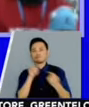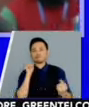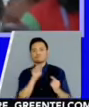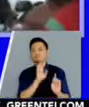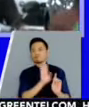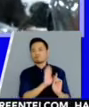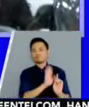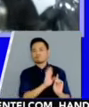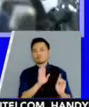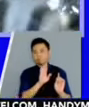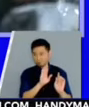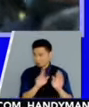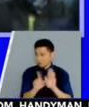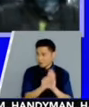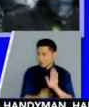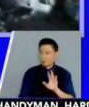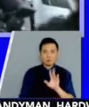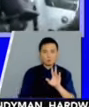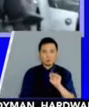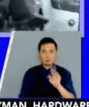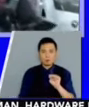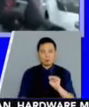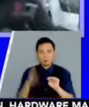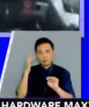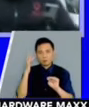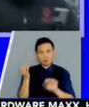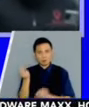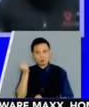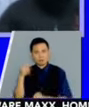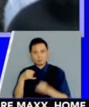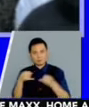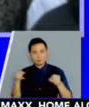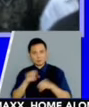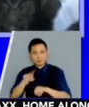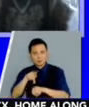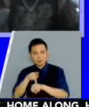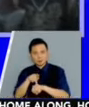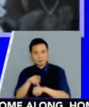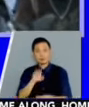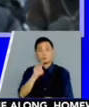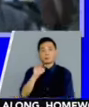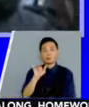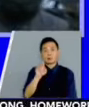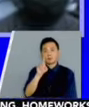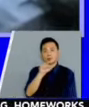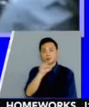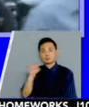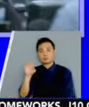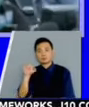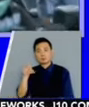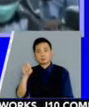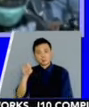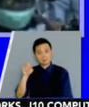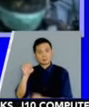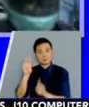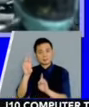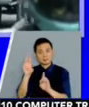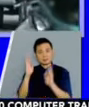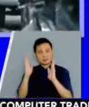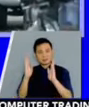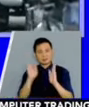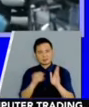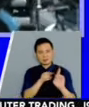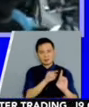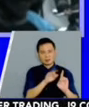ngayong taon ay nagsimula noong May 1 at inaasahang tatagal hanggang September 16. Kasama raw kasi ang mga bahagi